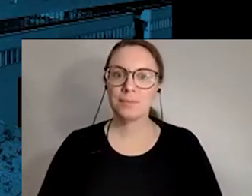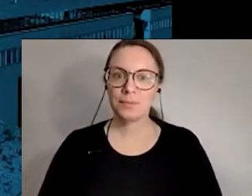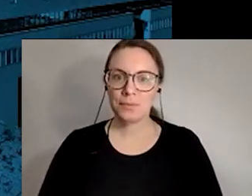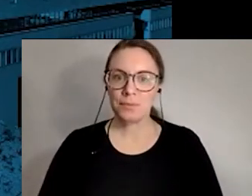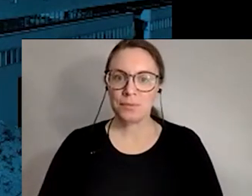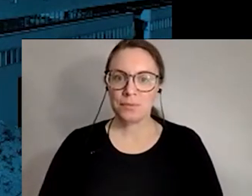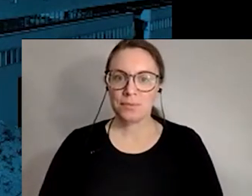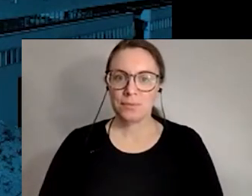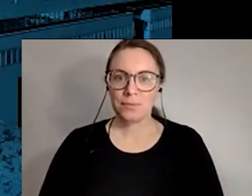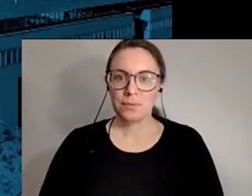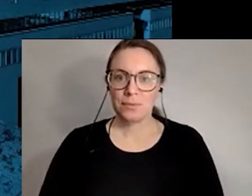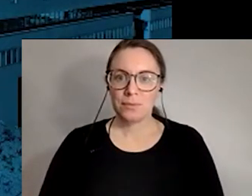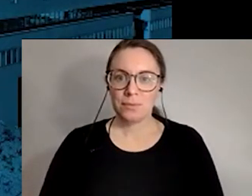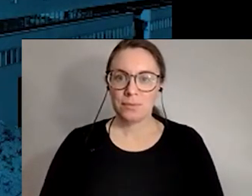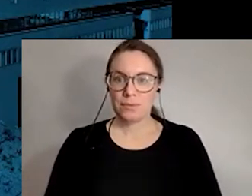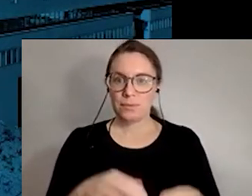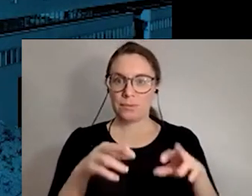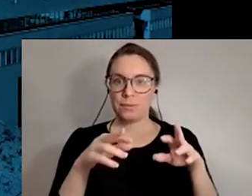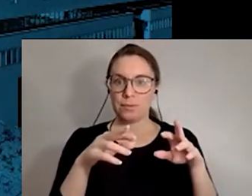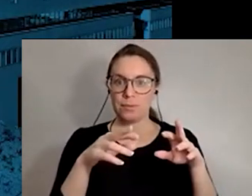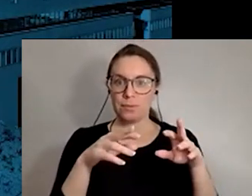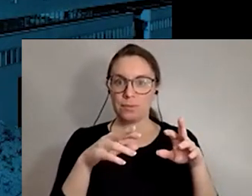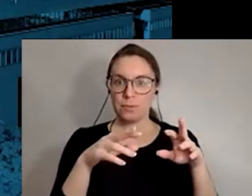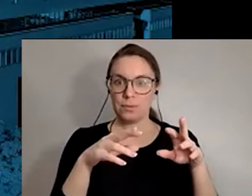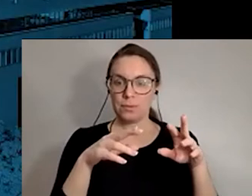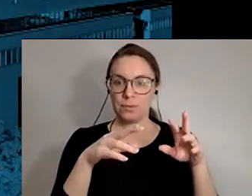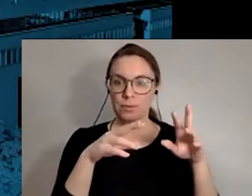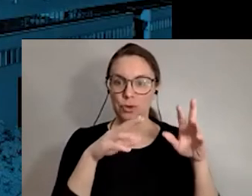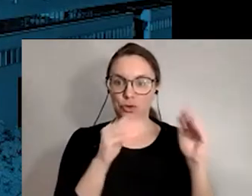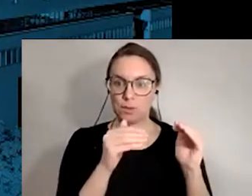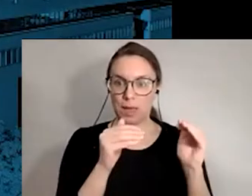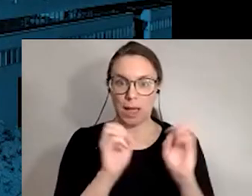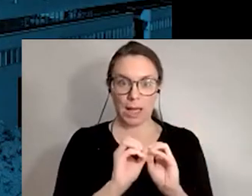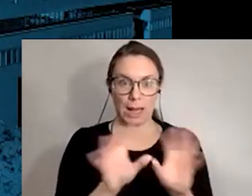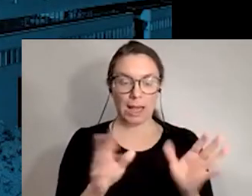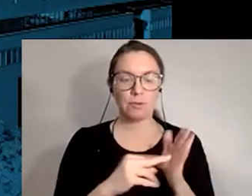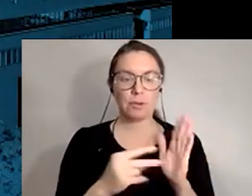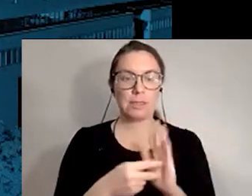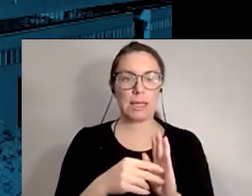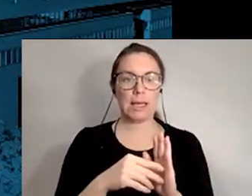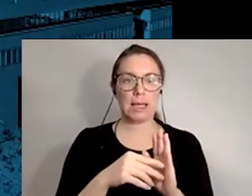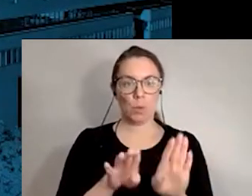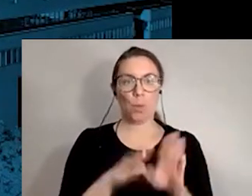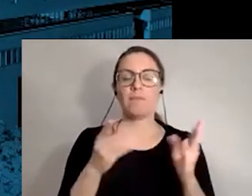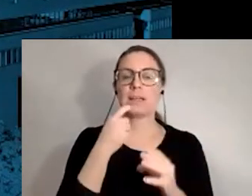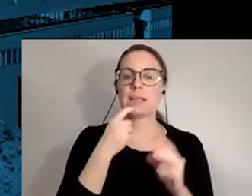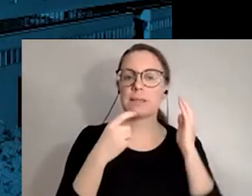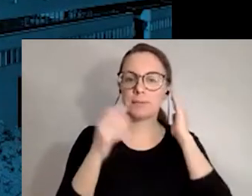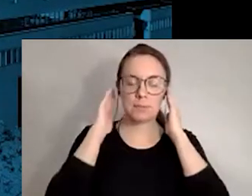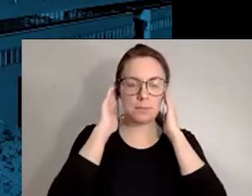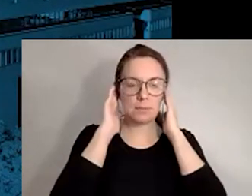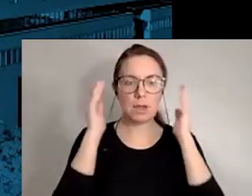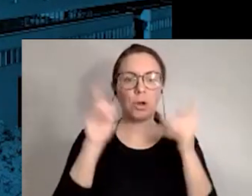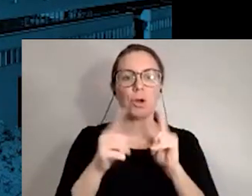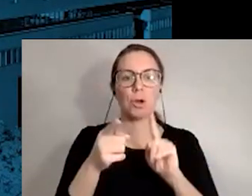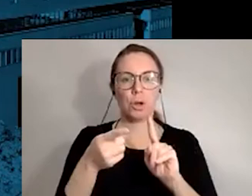J'espère que c'est clair. Et puis, nous allons commencer avec nos collègues français. Et puis, j'invite Jim